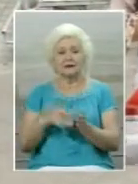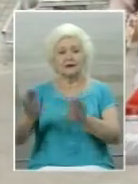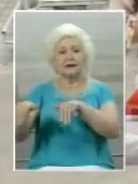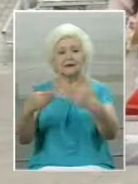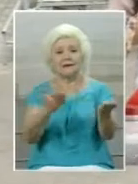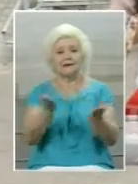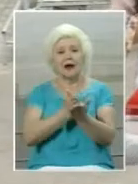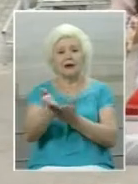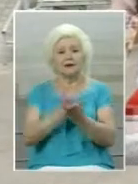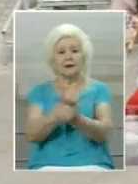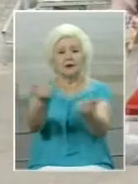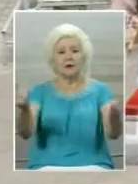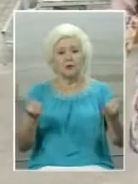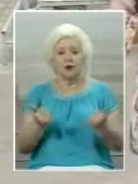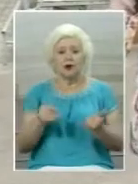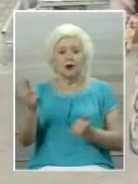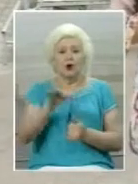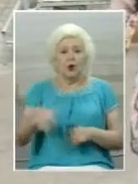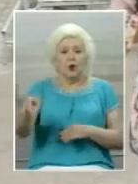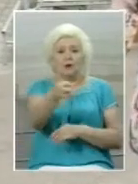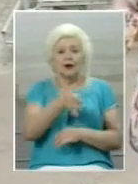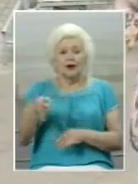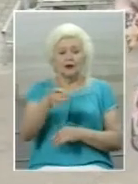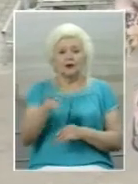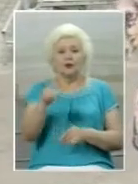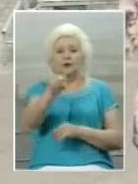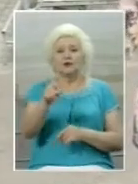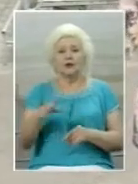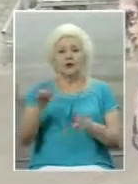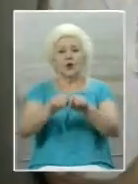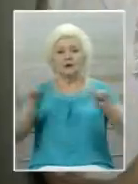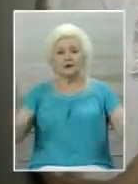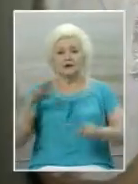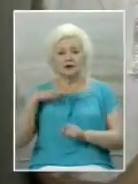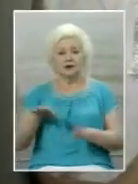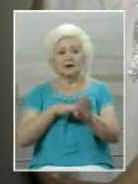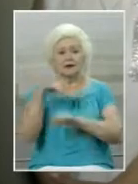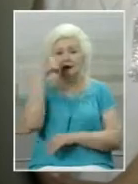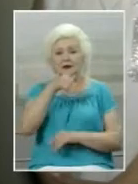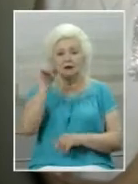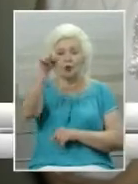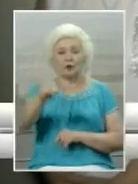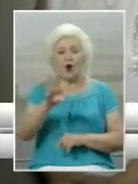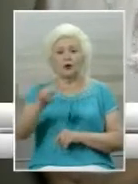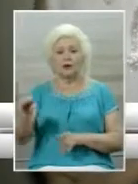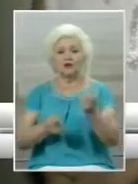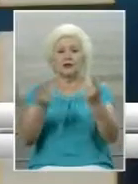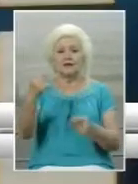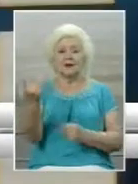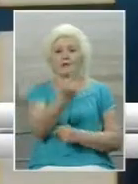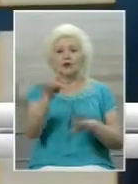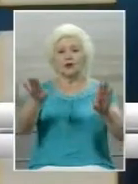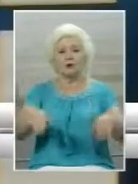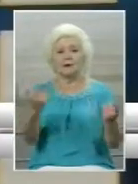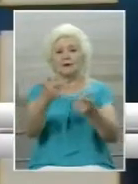надання адміністративних послуг у районах. На його відкриття чекали цілий рік. Про те, що в Олешках з'явилося ще одне місце,